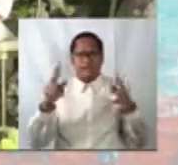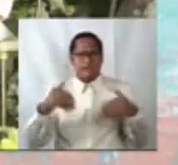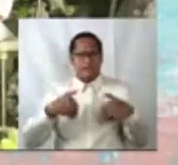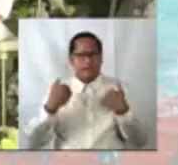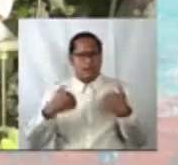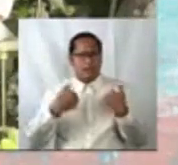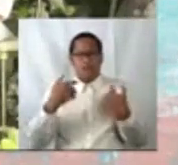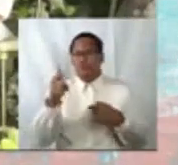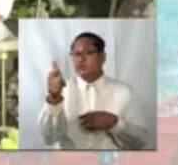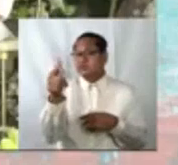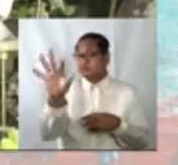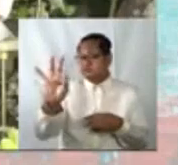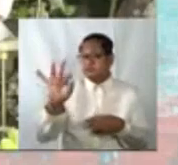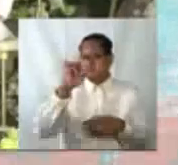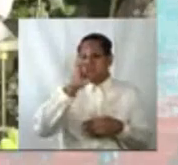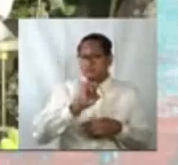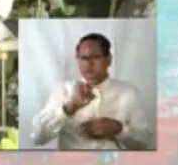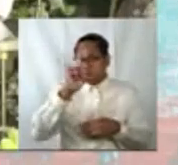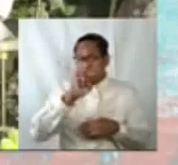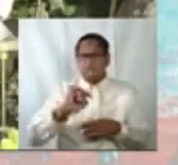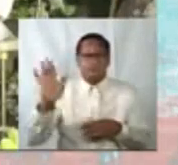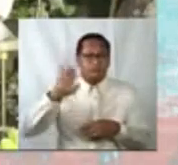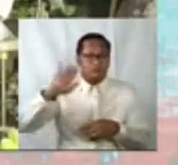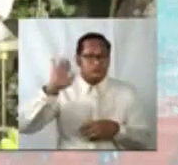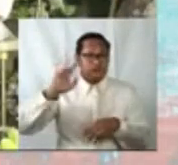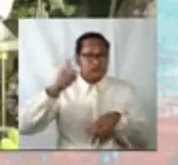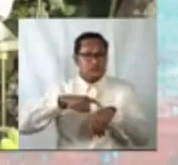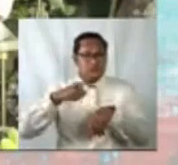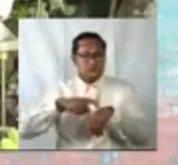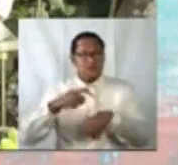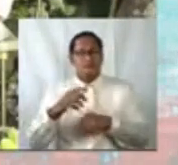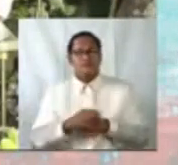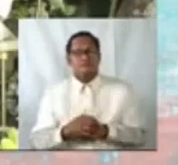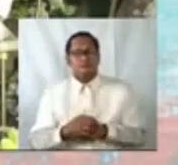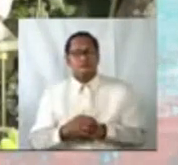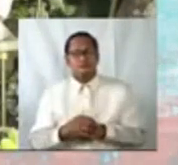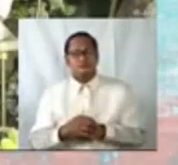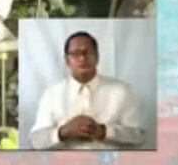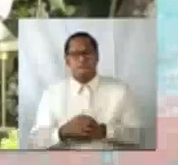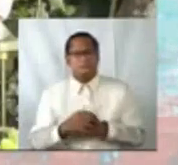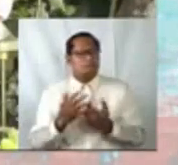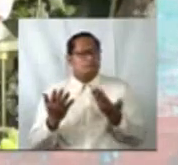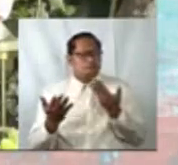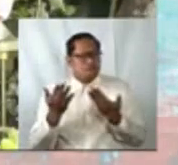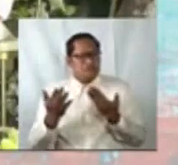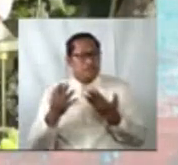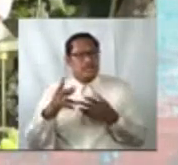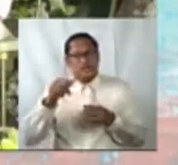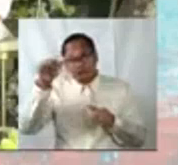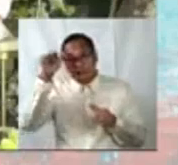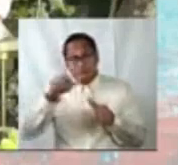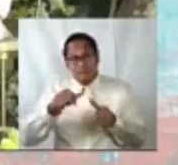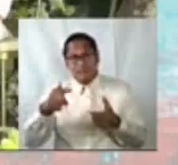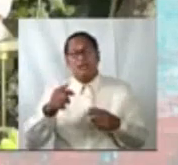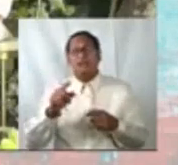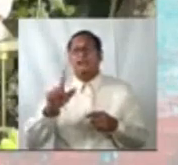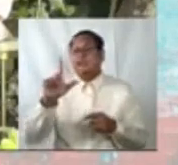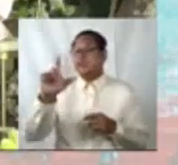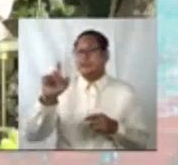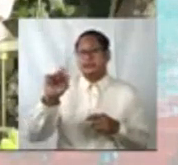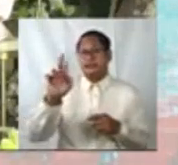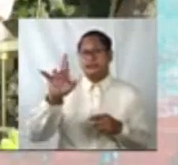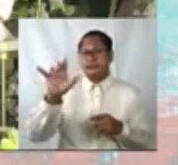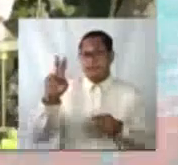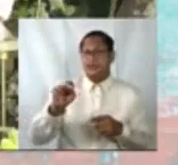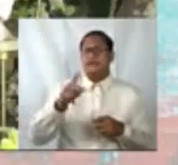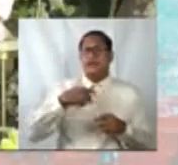eh. 29 lang siya nito nung panahon na ito. So, at tandaan natin na sa letran siya ay nag-drop